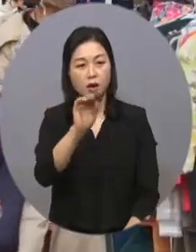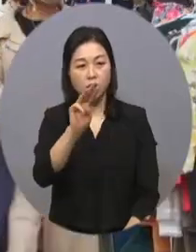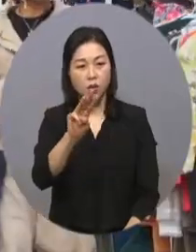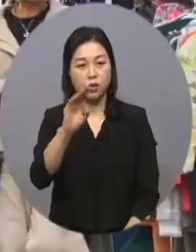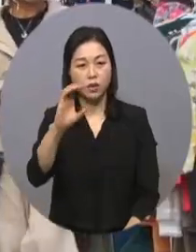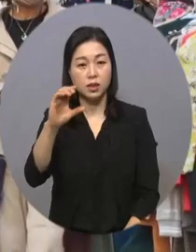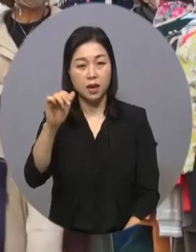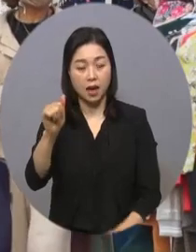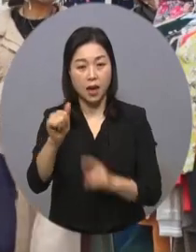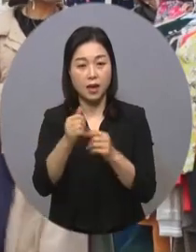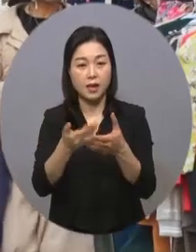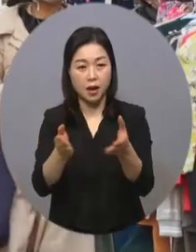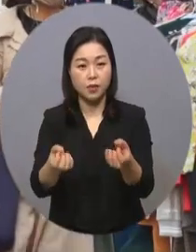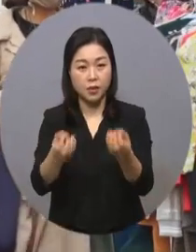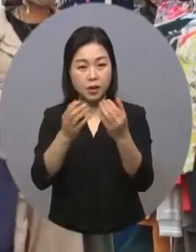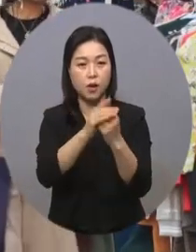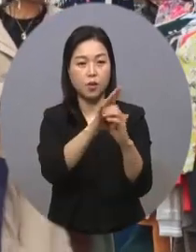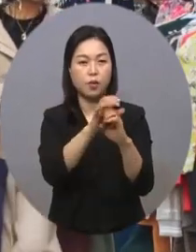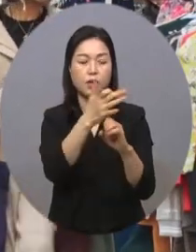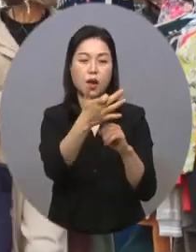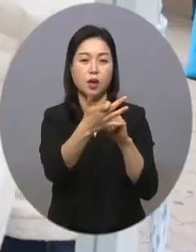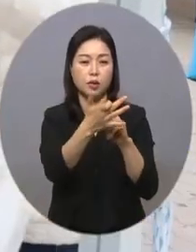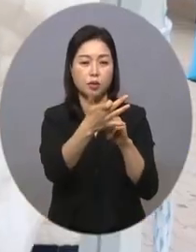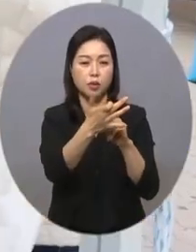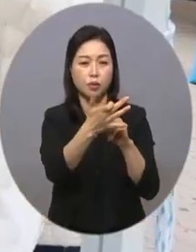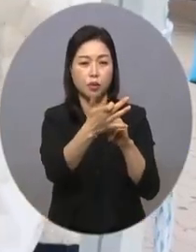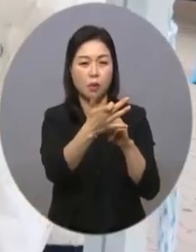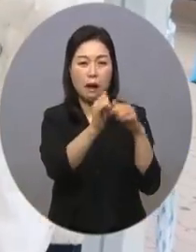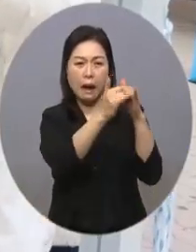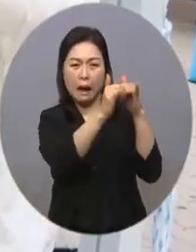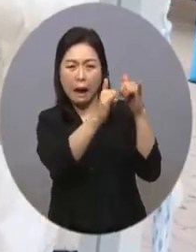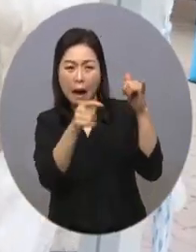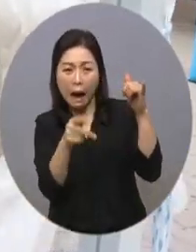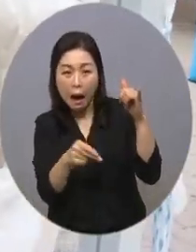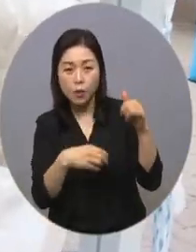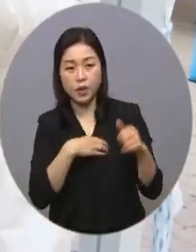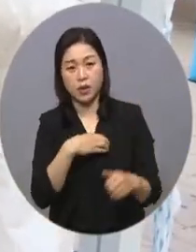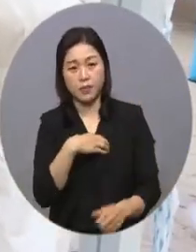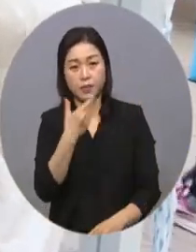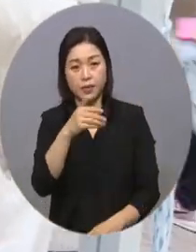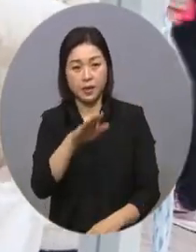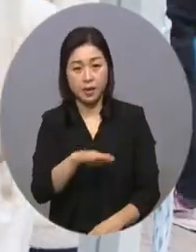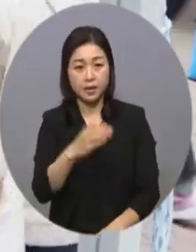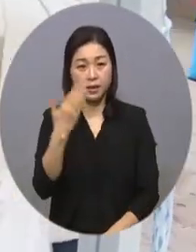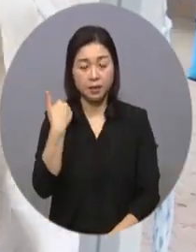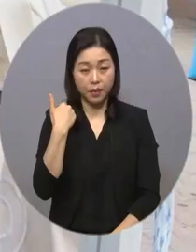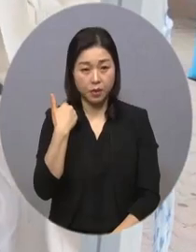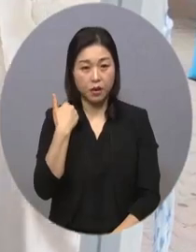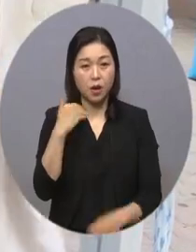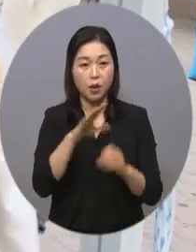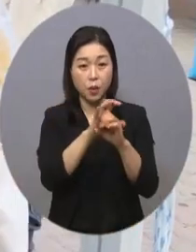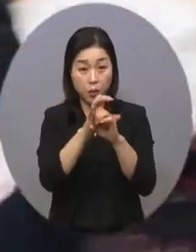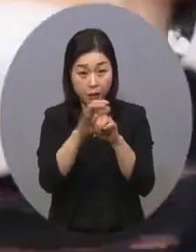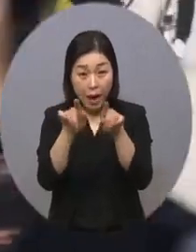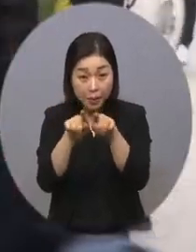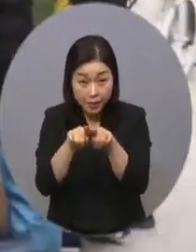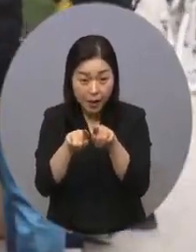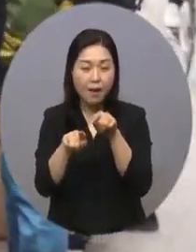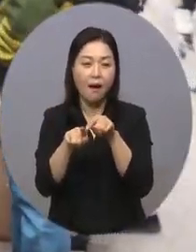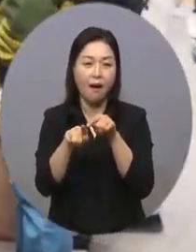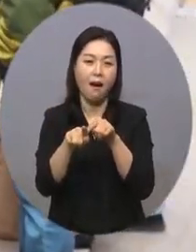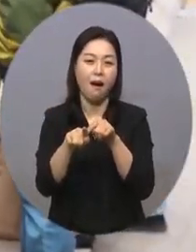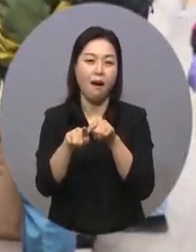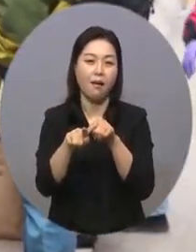행사는 코로나19로 그 명맥이 끊길 위기를 맞았었지만 지난번 위드 코로나 기간을 통해